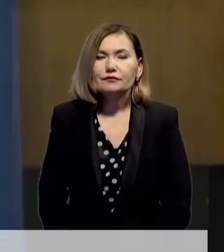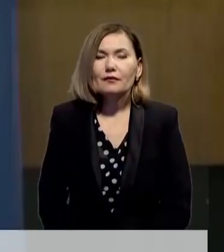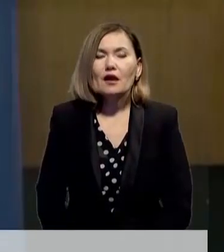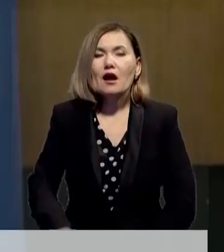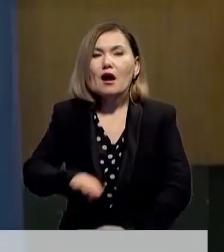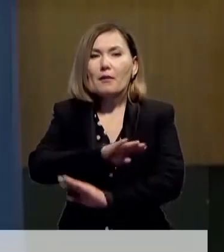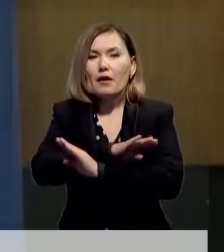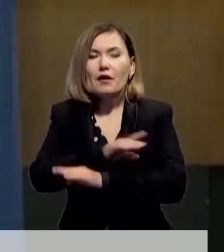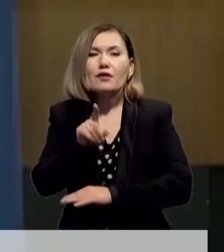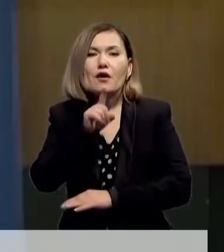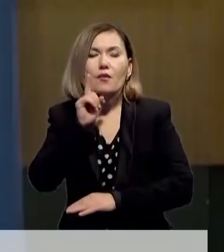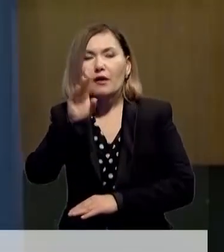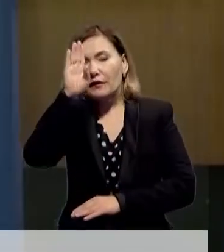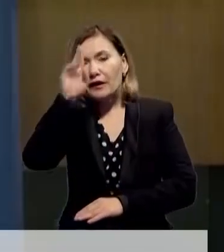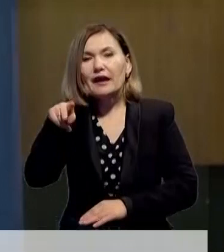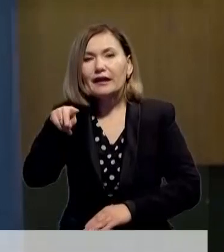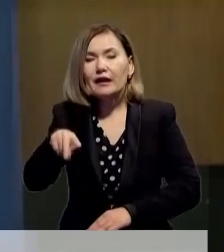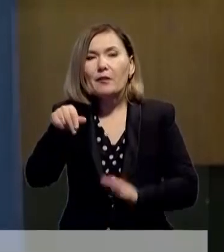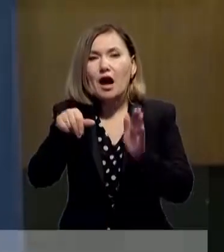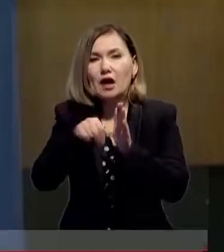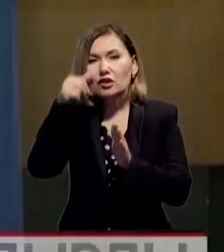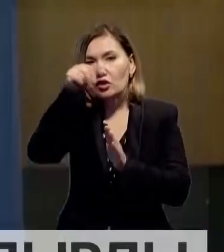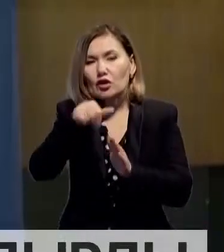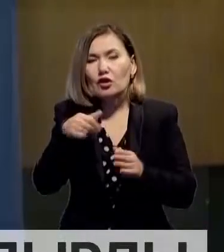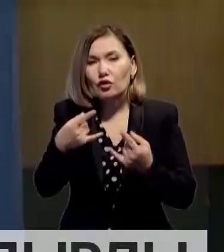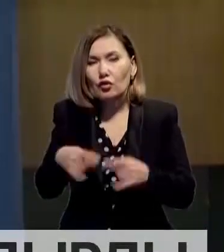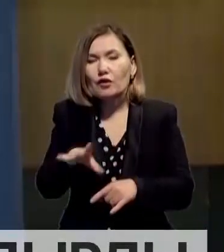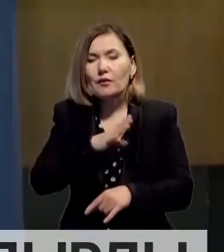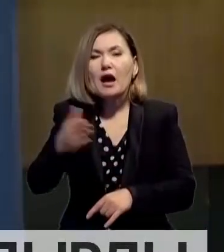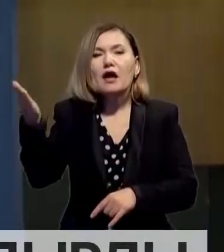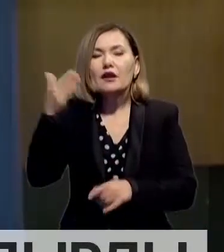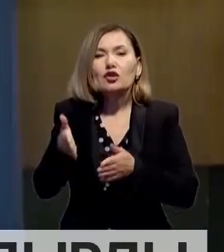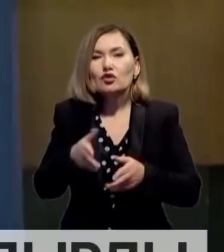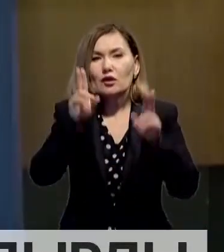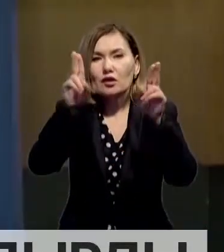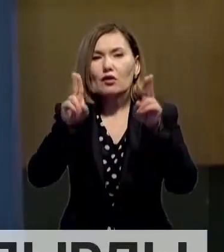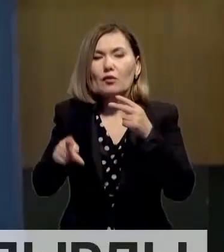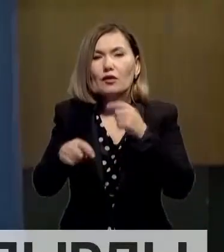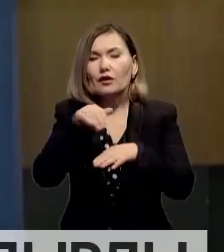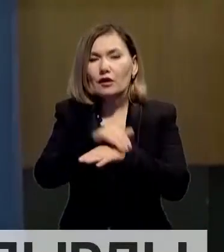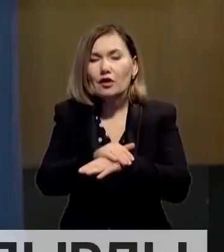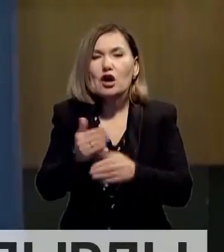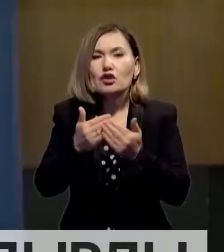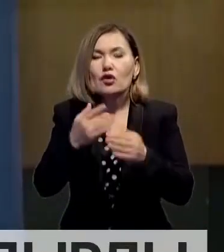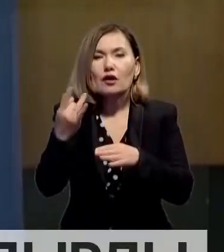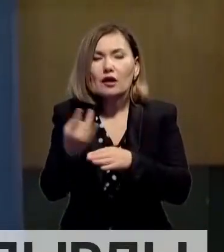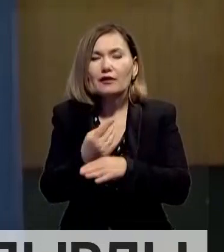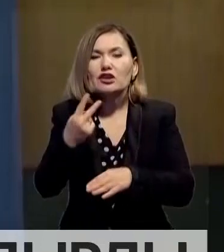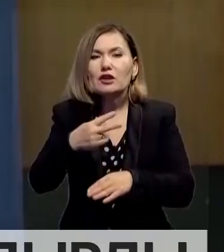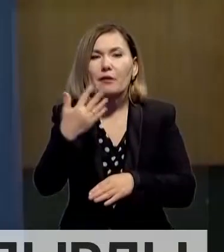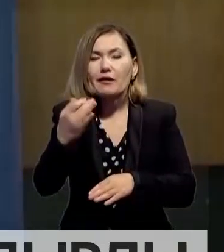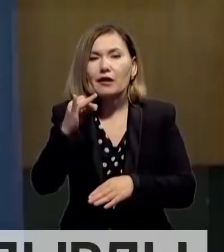Қайтыс болған жеткіншек 2006 жылы туған. Ол бұған дейінде бірнеше жол ережесін бұзған. Соңғы рет 25